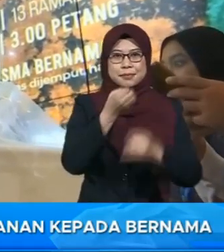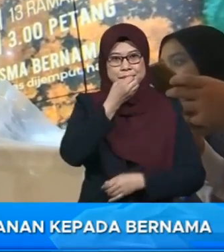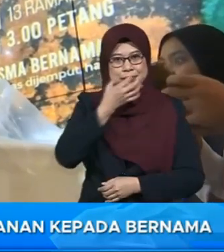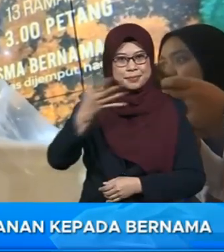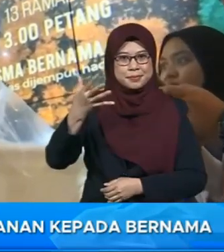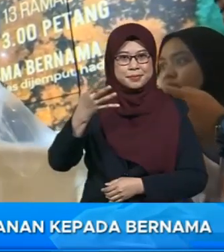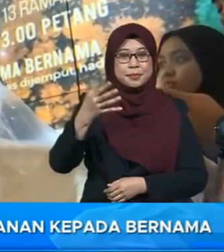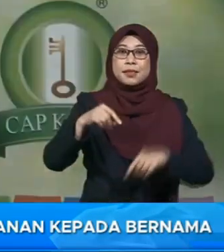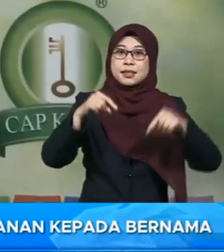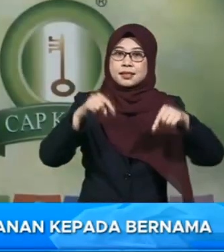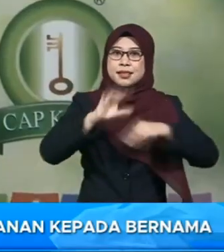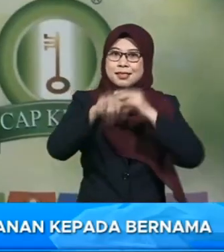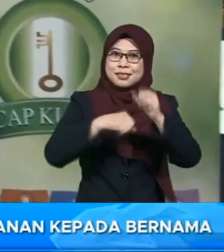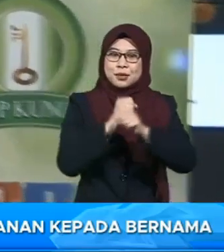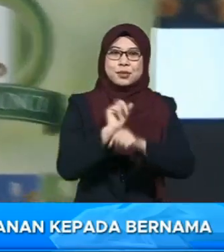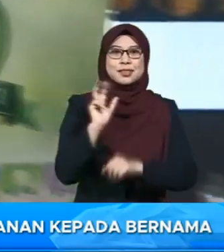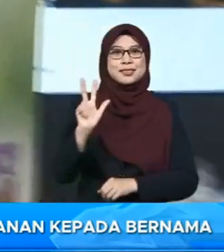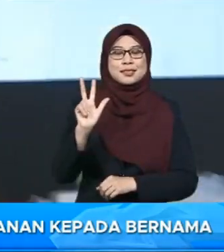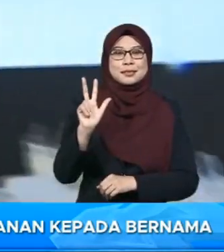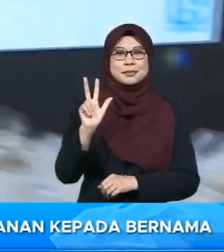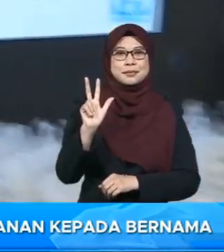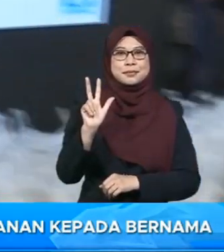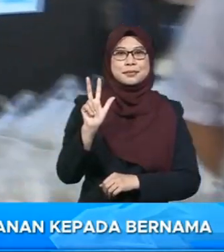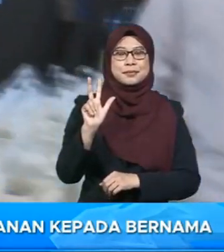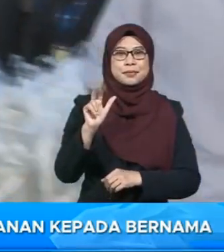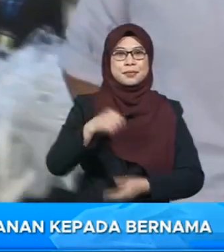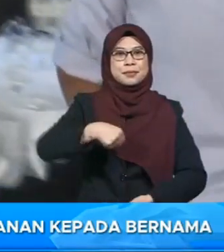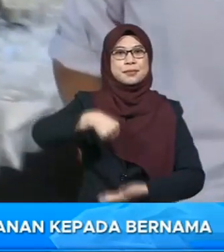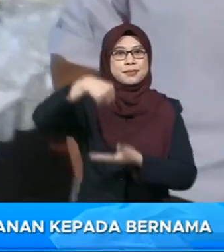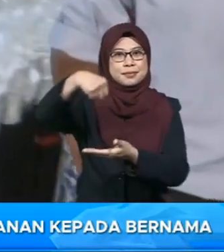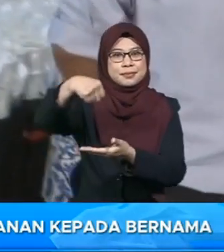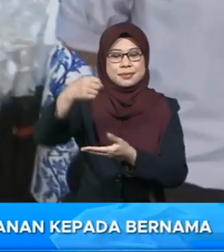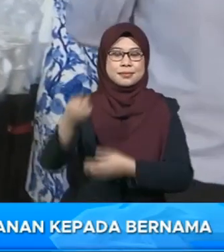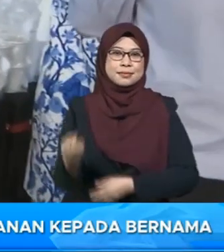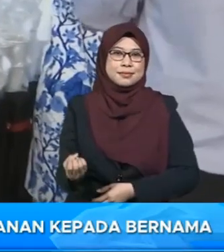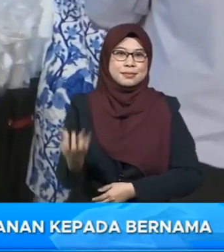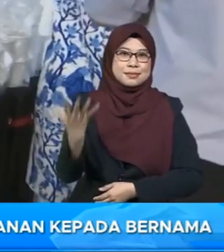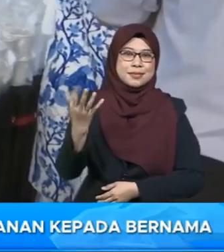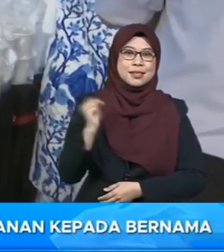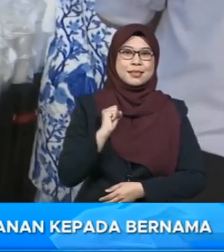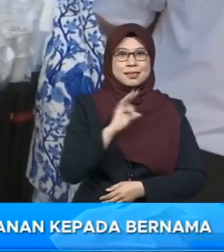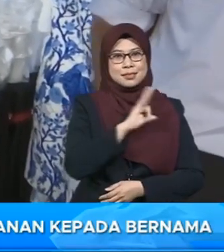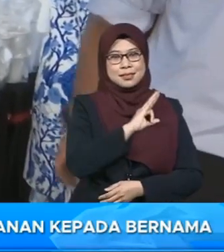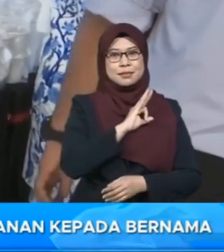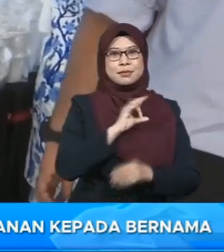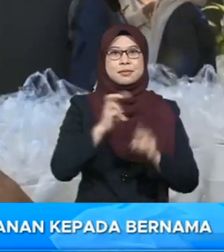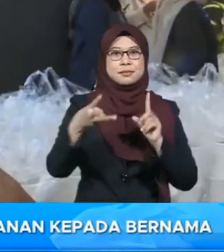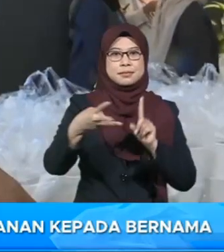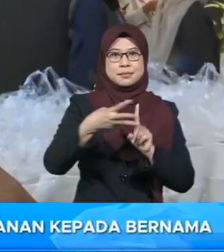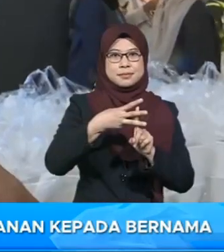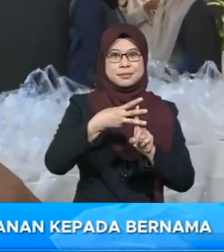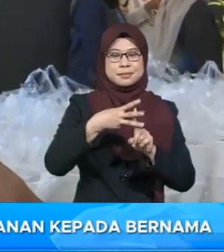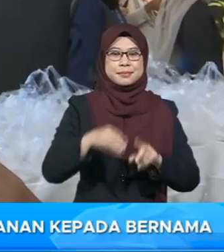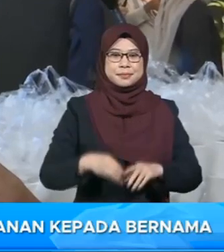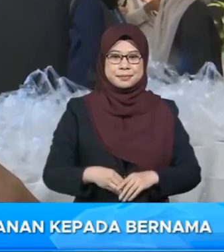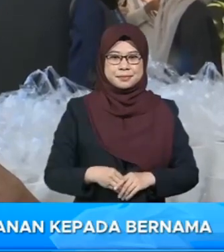ini adalah tahun ke-3 pihaknya menyampaikan juara berbuka puasa kepada kaki tangan bernama